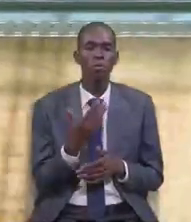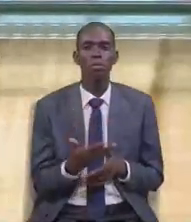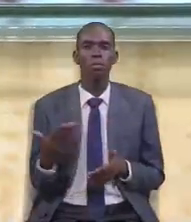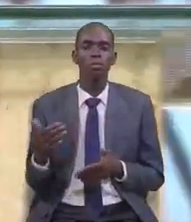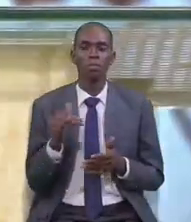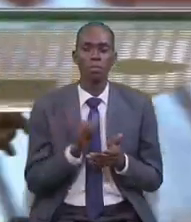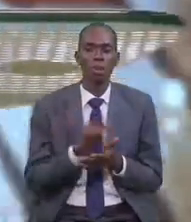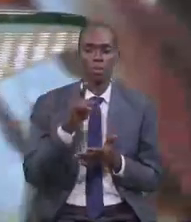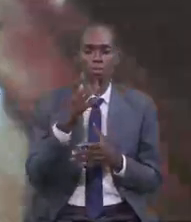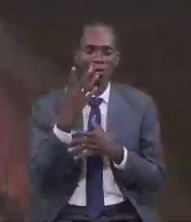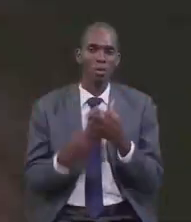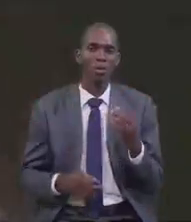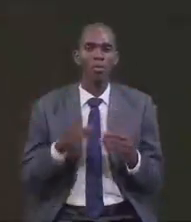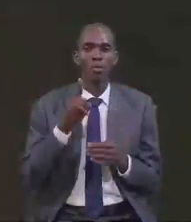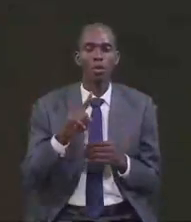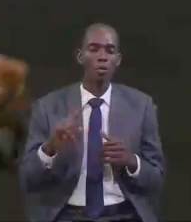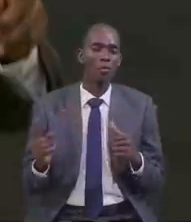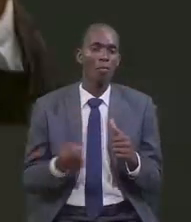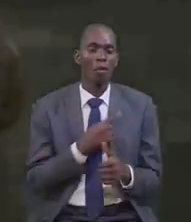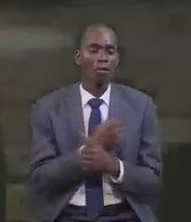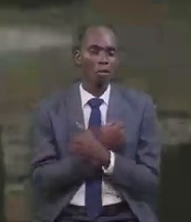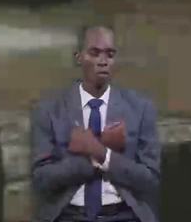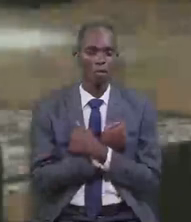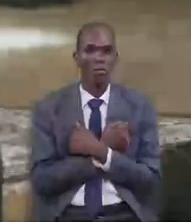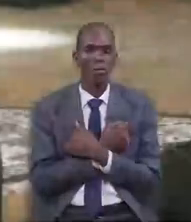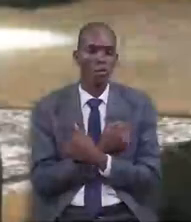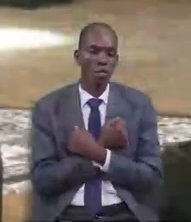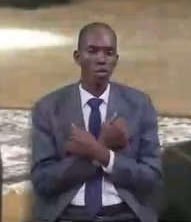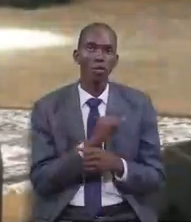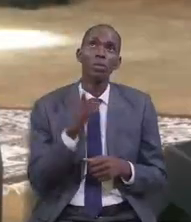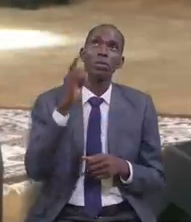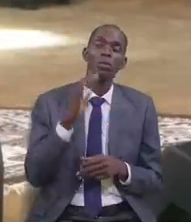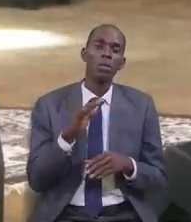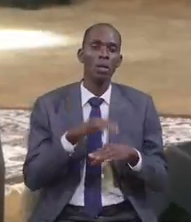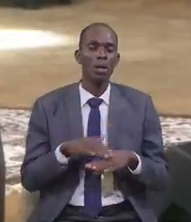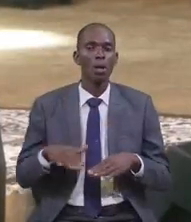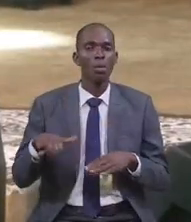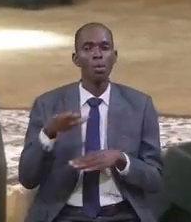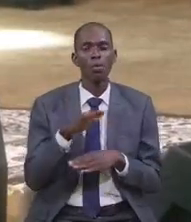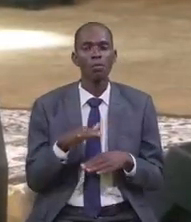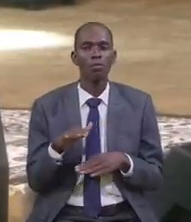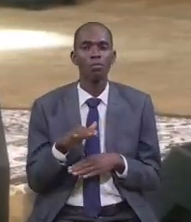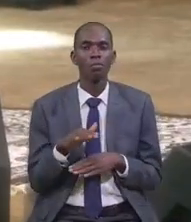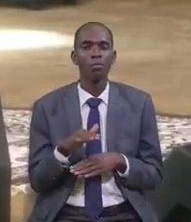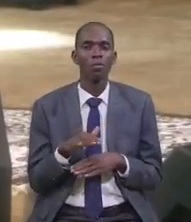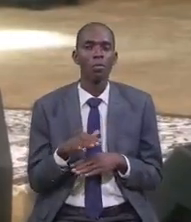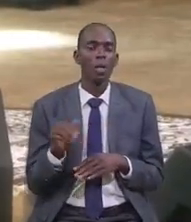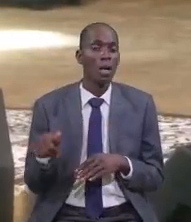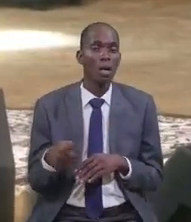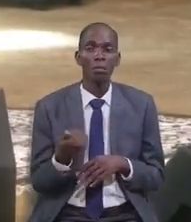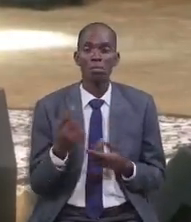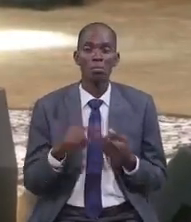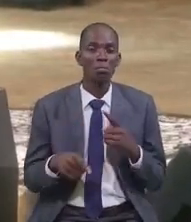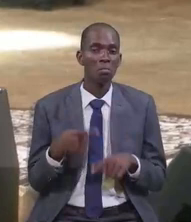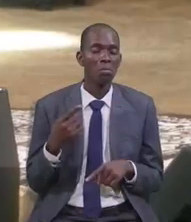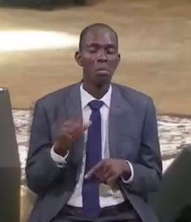tu manques une seule chose. Ton premier amour, en aimant Dieu, au-delà de tout ami, tu aimes